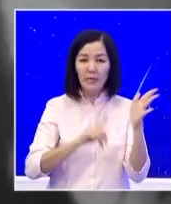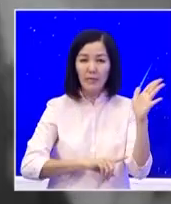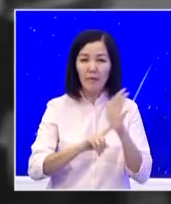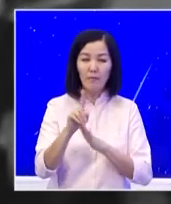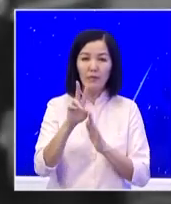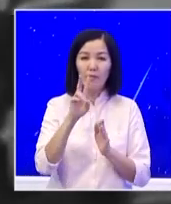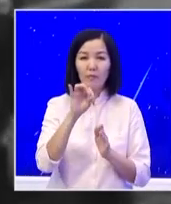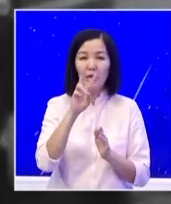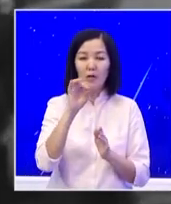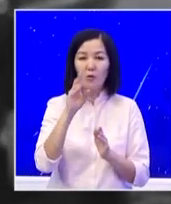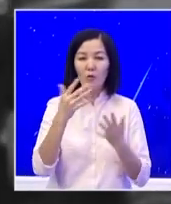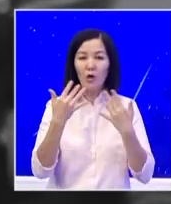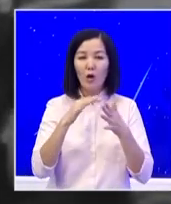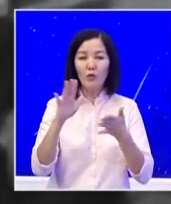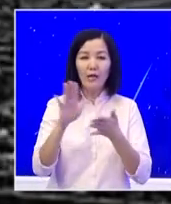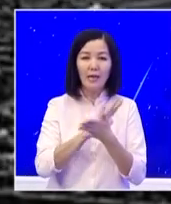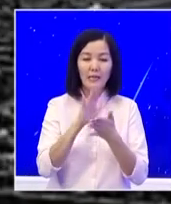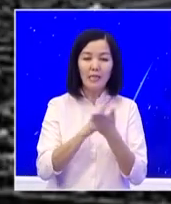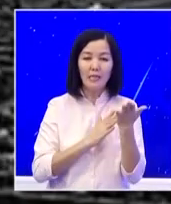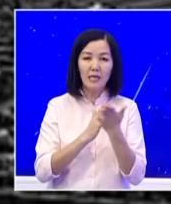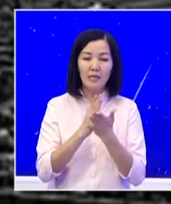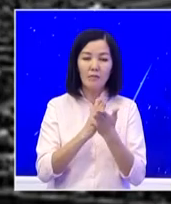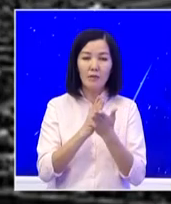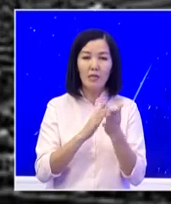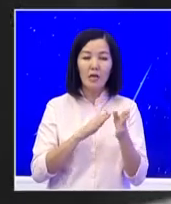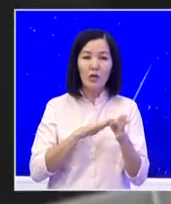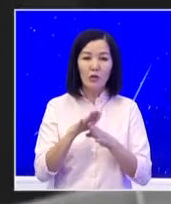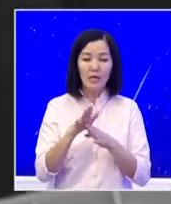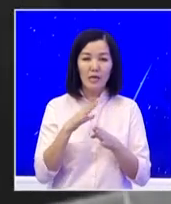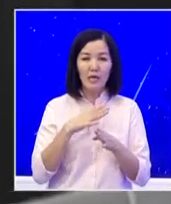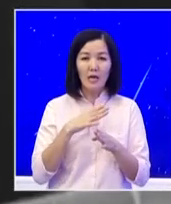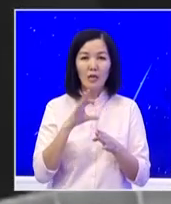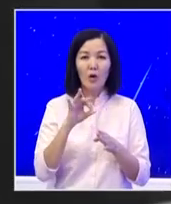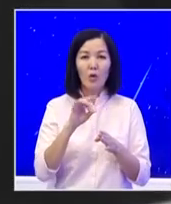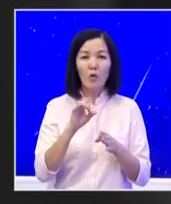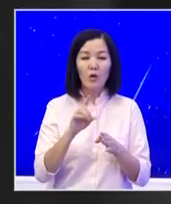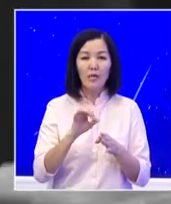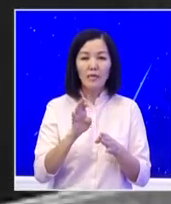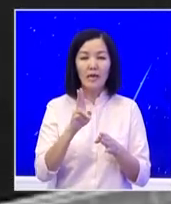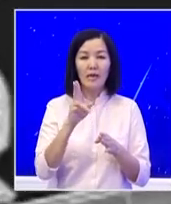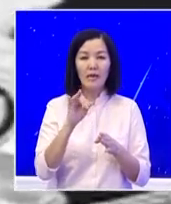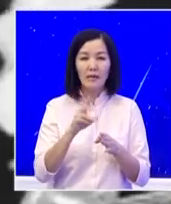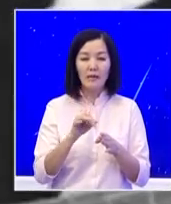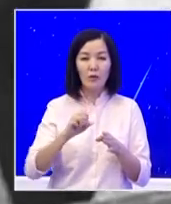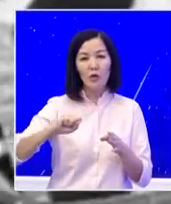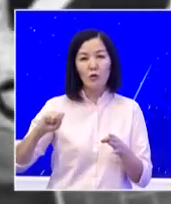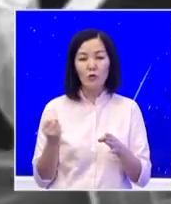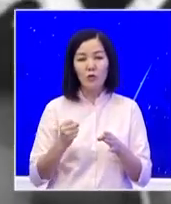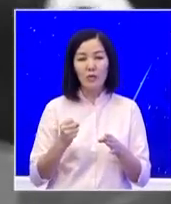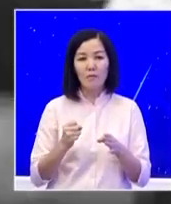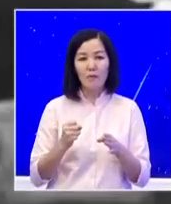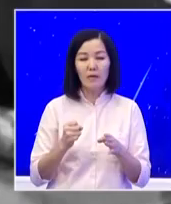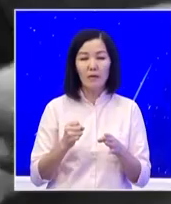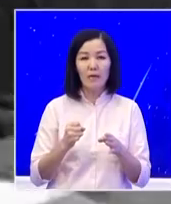дейін Нарынқолдағы аудандық газетте қызмет еткен. Ауылда жүрген шағында Оразалы Досбосынов, Бағыт Жақыпбарұлы сынды айтыскерлерге ақ батасы